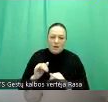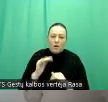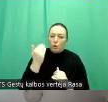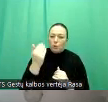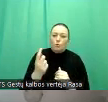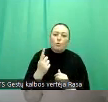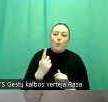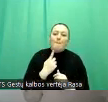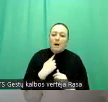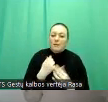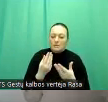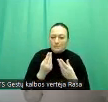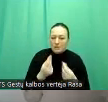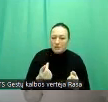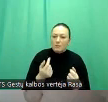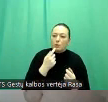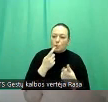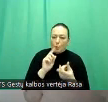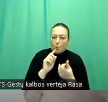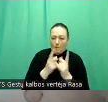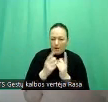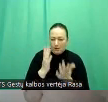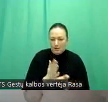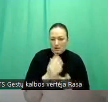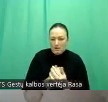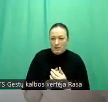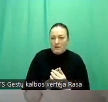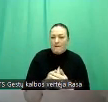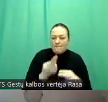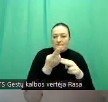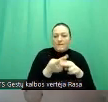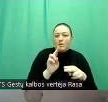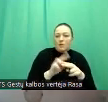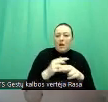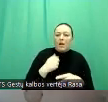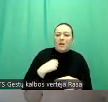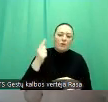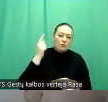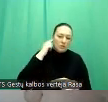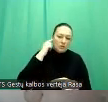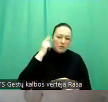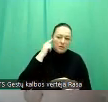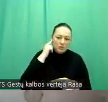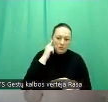balsas trukinėja ir man sunku versti. Todėl, kad aš girdžiu